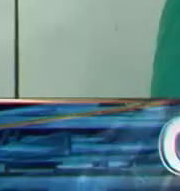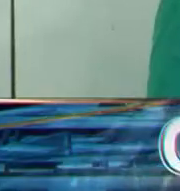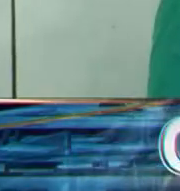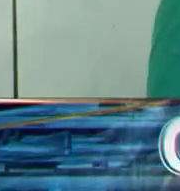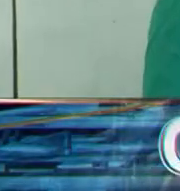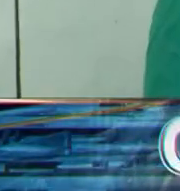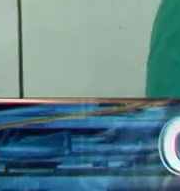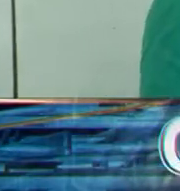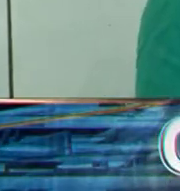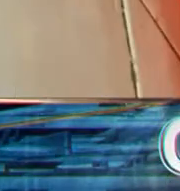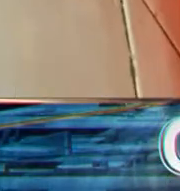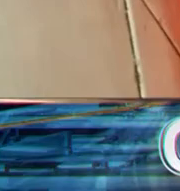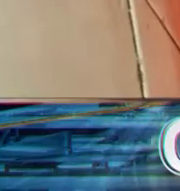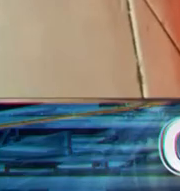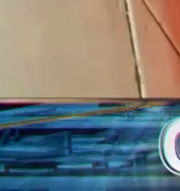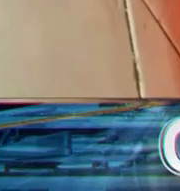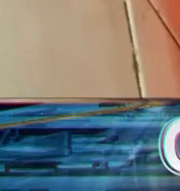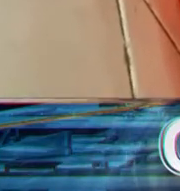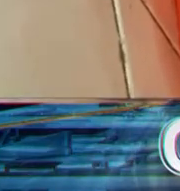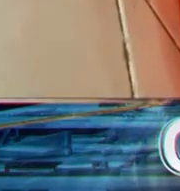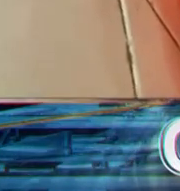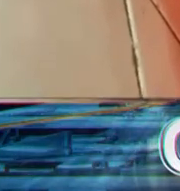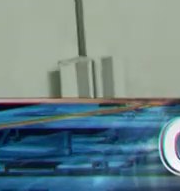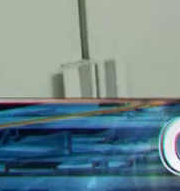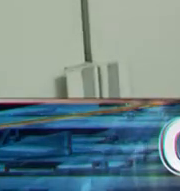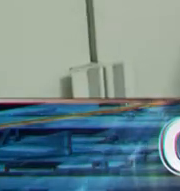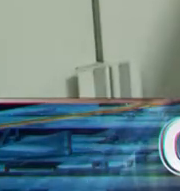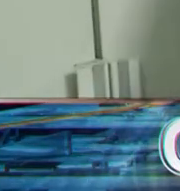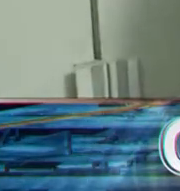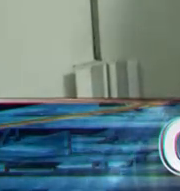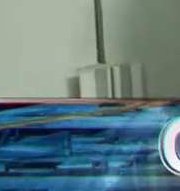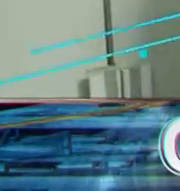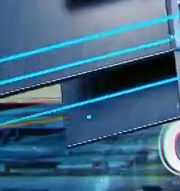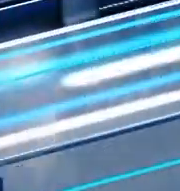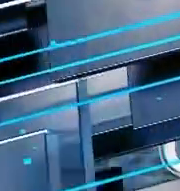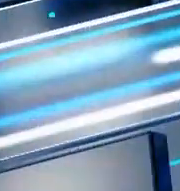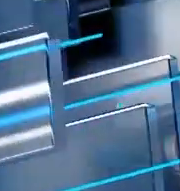Идет проверка. Свыше 20 нарушений санитарных норм выявлено в ходе рейда в областном центре.